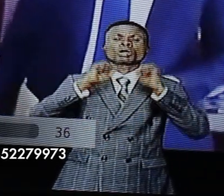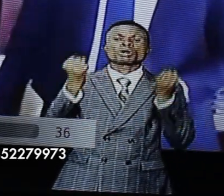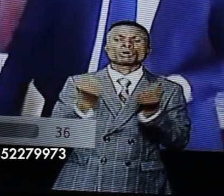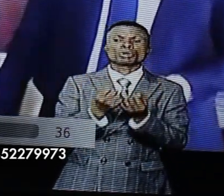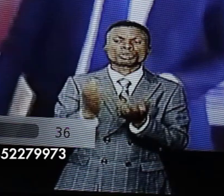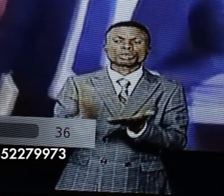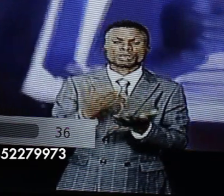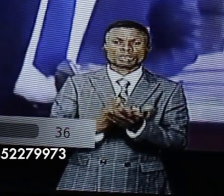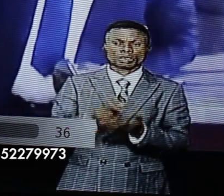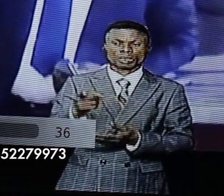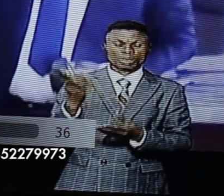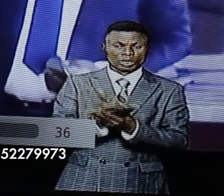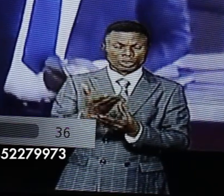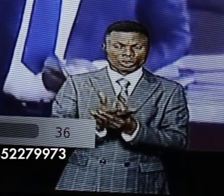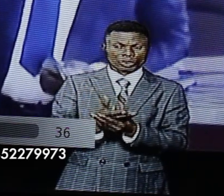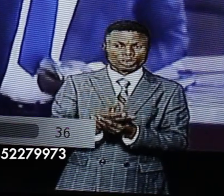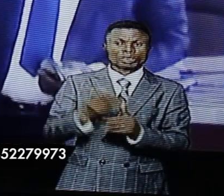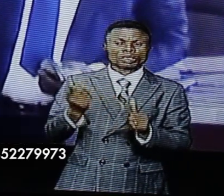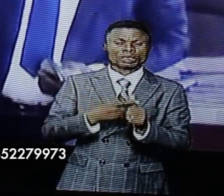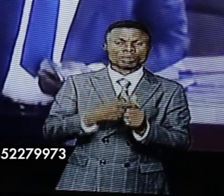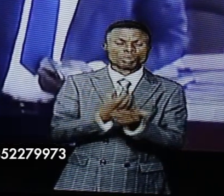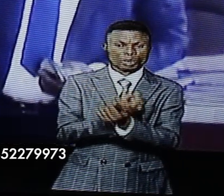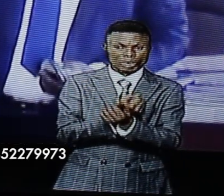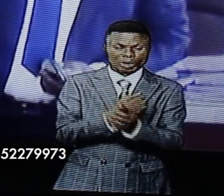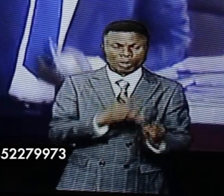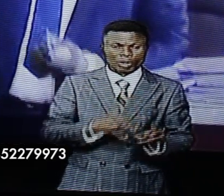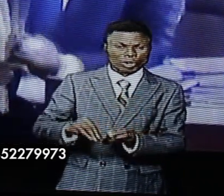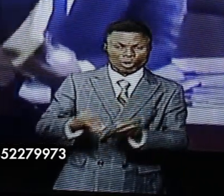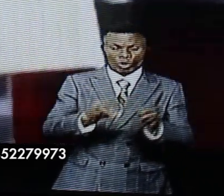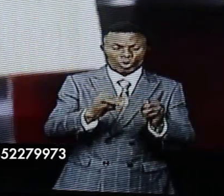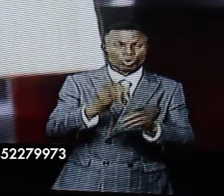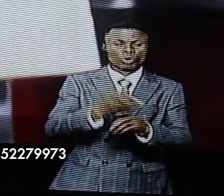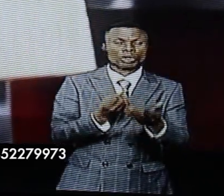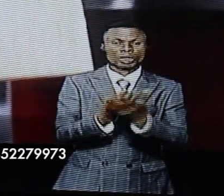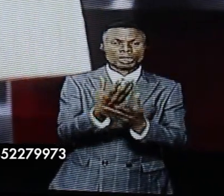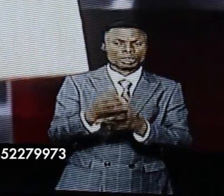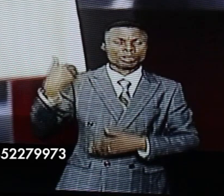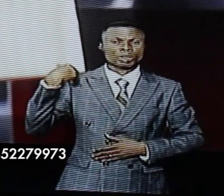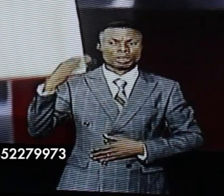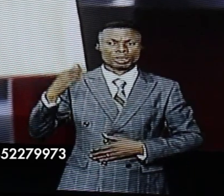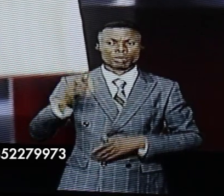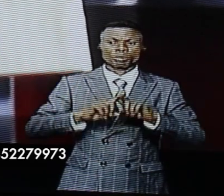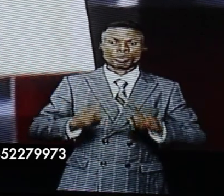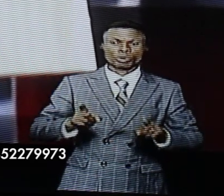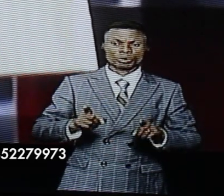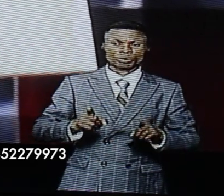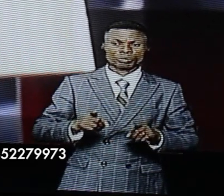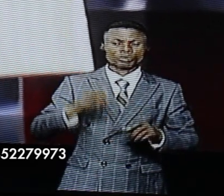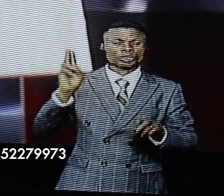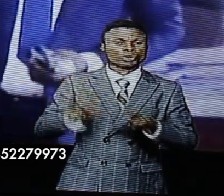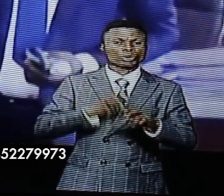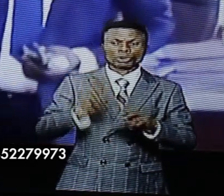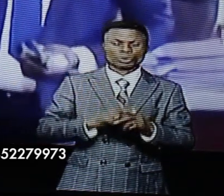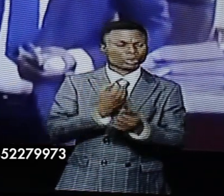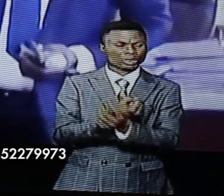5. Dossier qui devrait en principe suivre la procédure liée aux dépenses publiques, mais dans la pratique, ça n'a